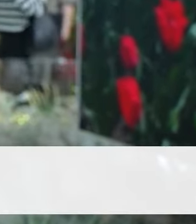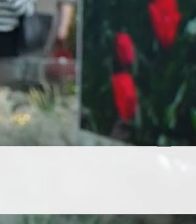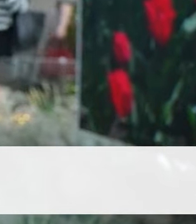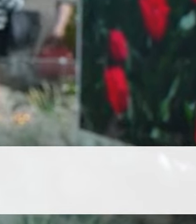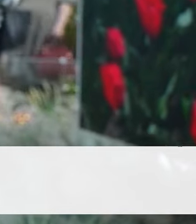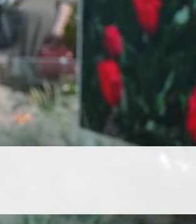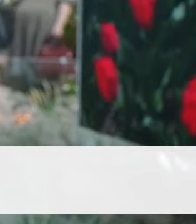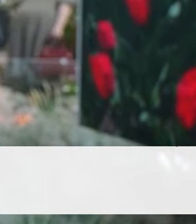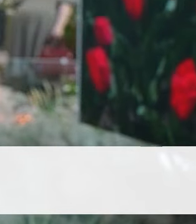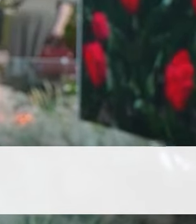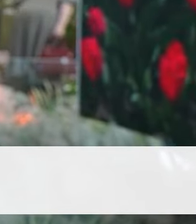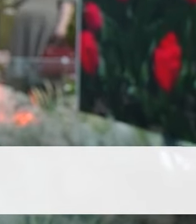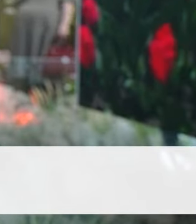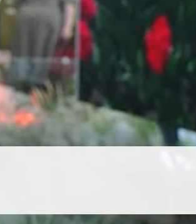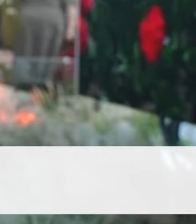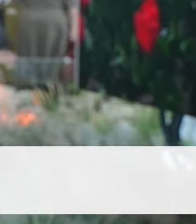родина.